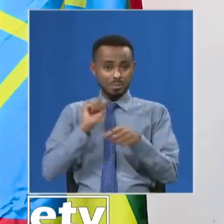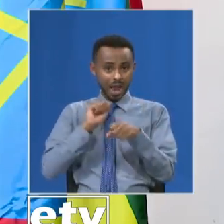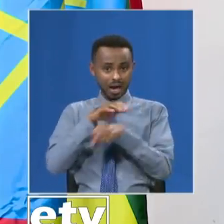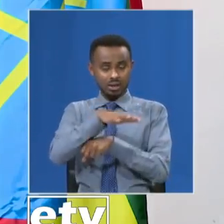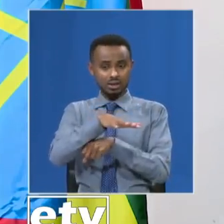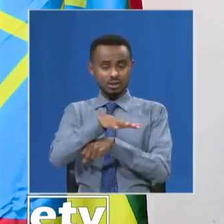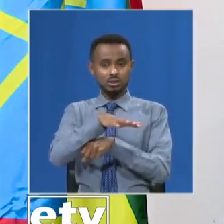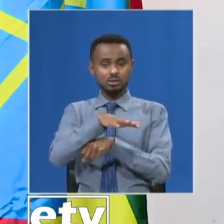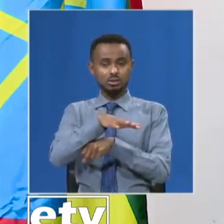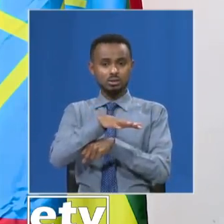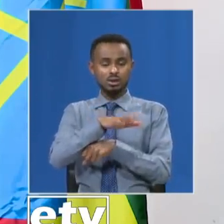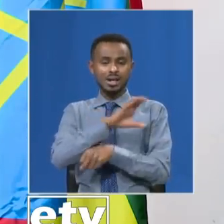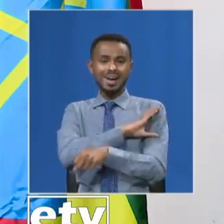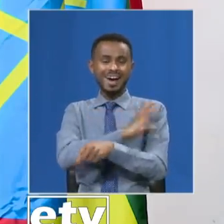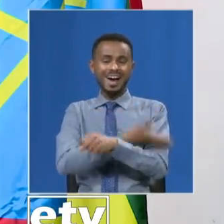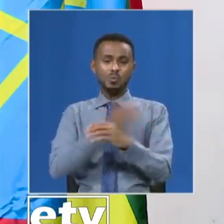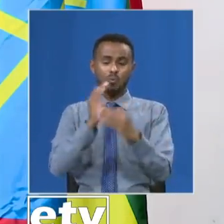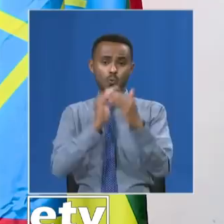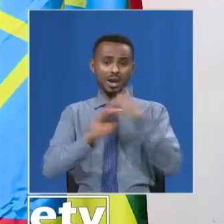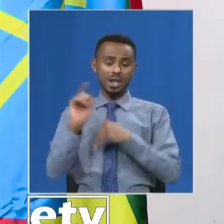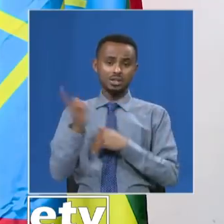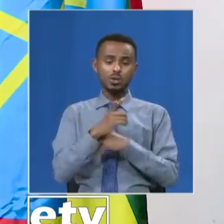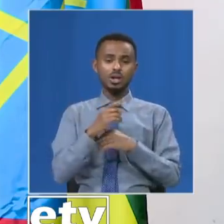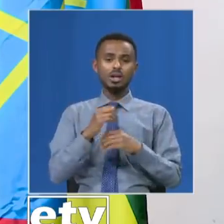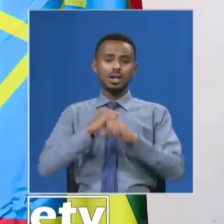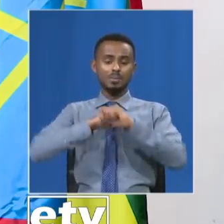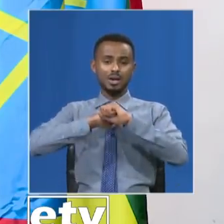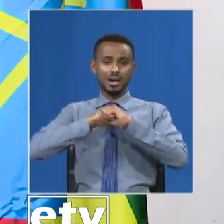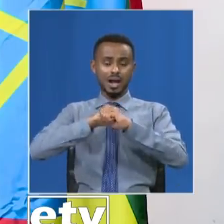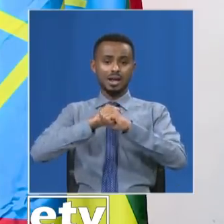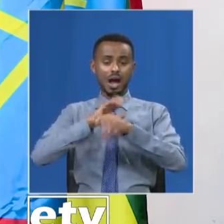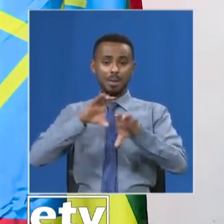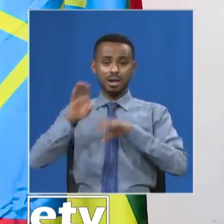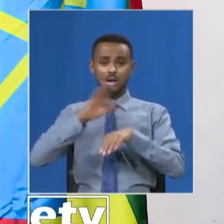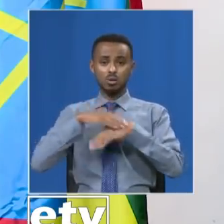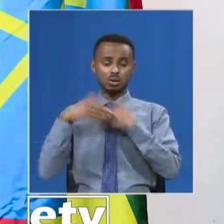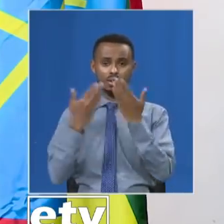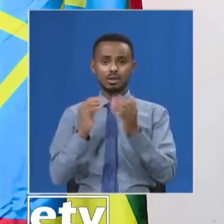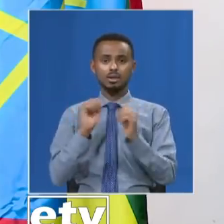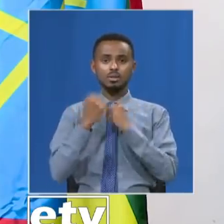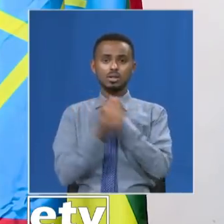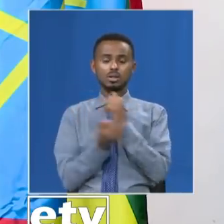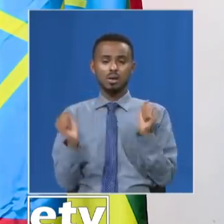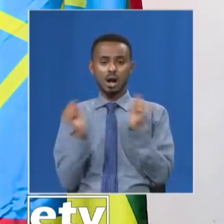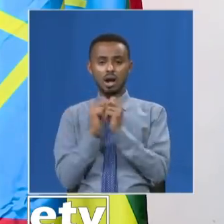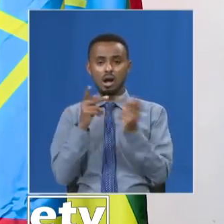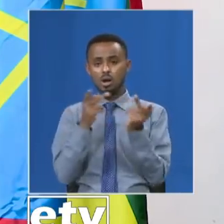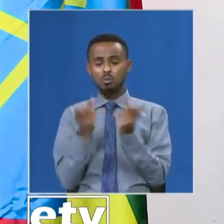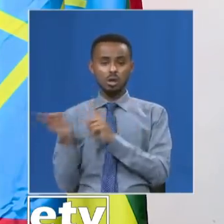በማሰማራት ከአቅሙ በላይ ሲሆን ለመከላከያም ባደረገው ጥሪ መሰረት በጋራ ቦታው ላይ ሄደው